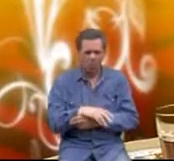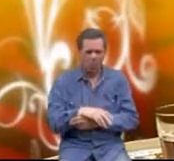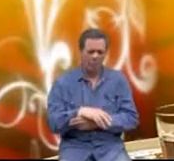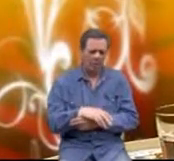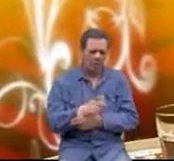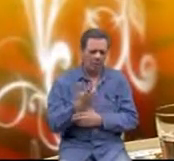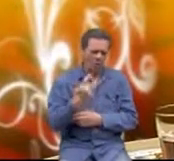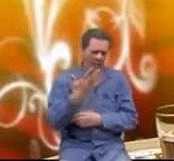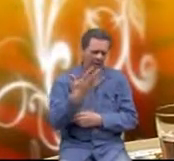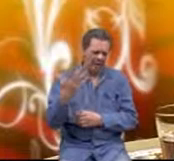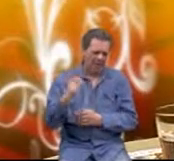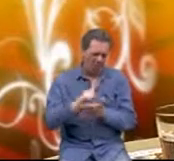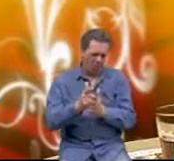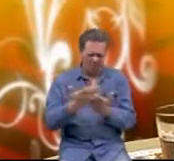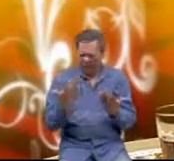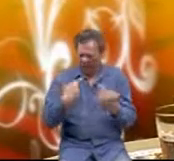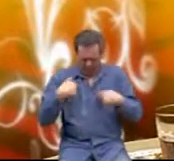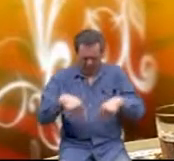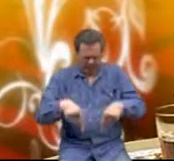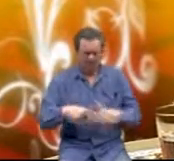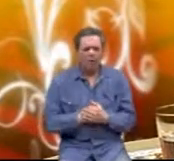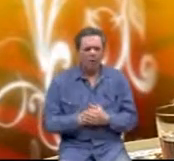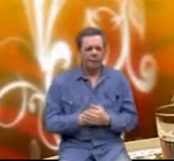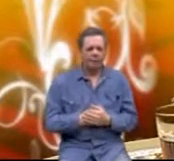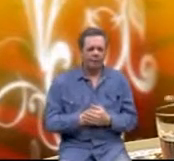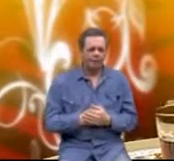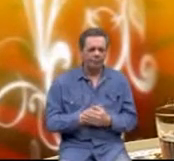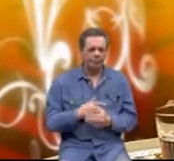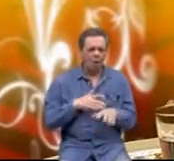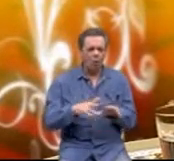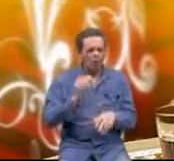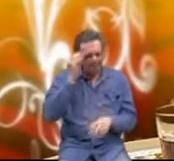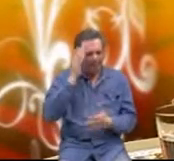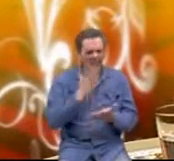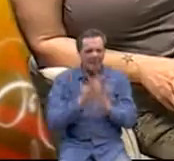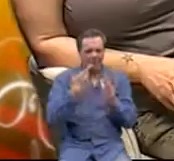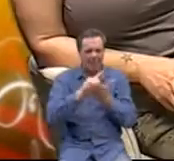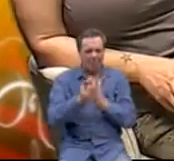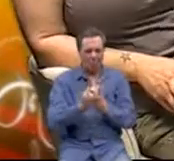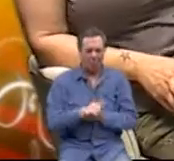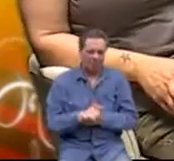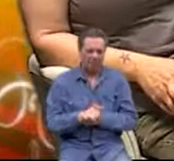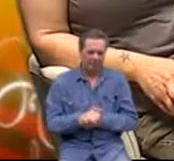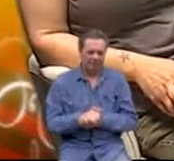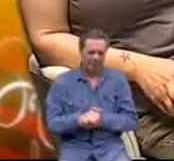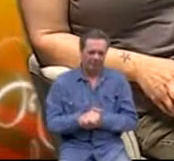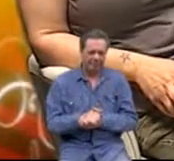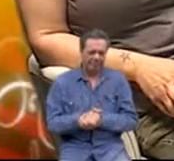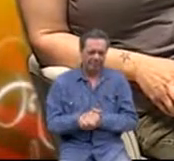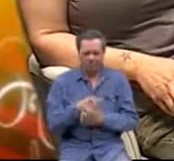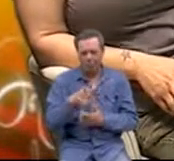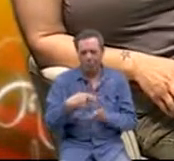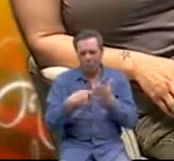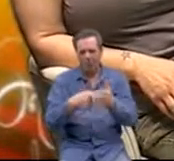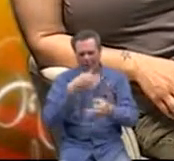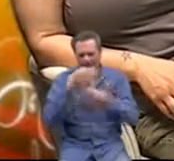recimo od 55 minuta kao što je naša, ljudi zapamte samo 7 minuta, vi to znate. Ne, ja nisam. To su istraživanja